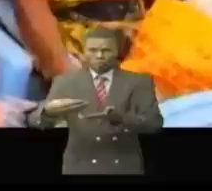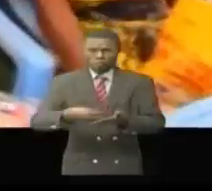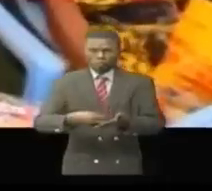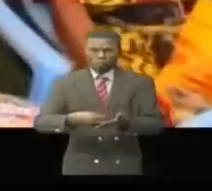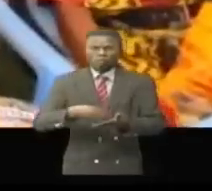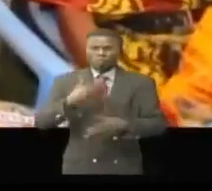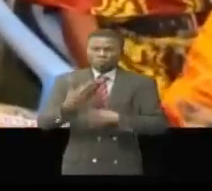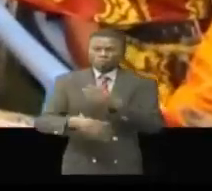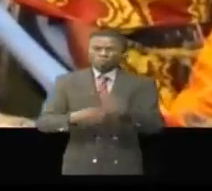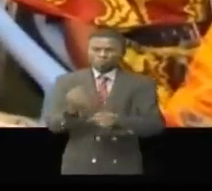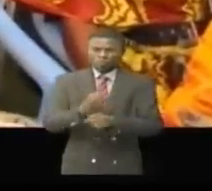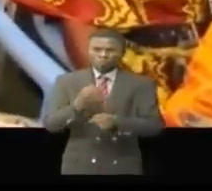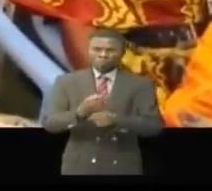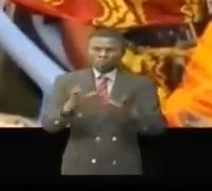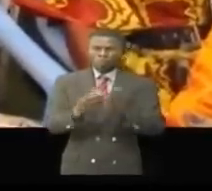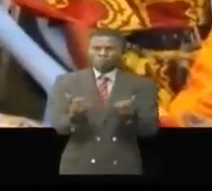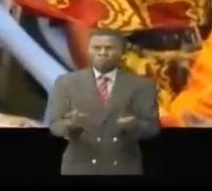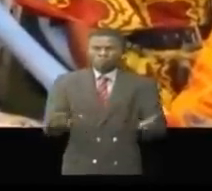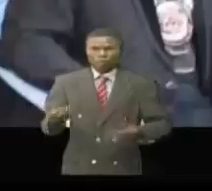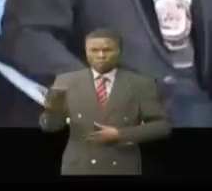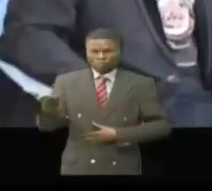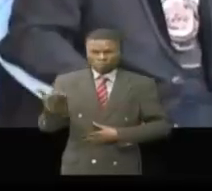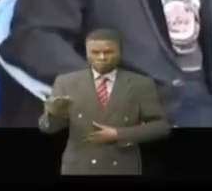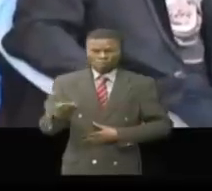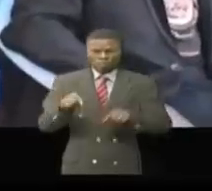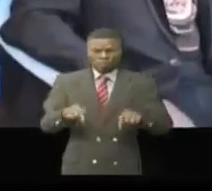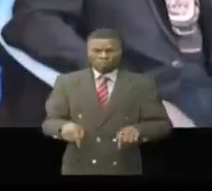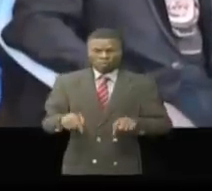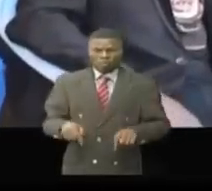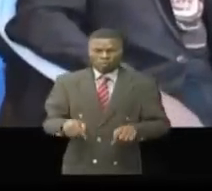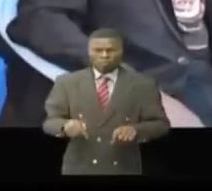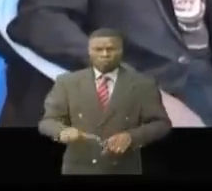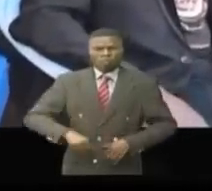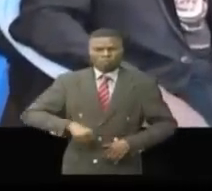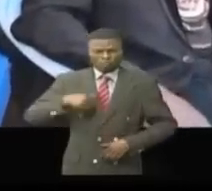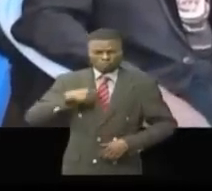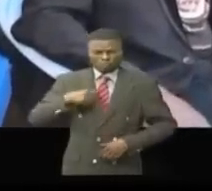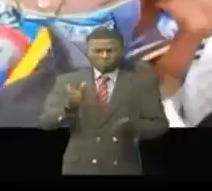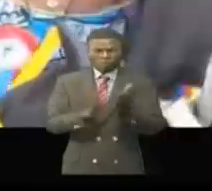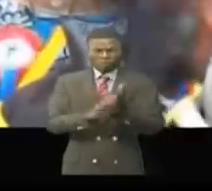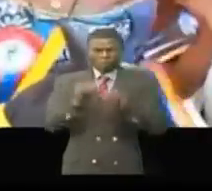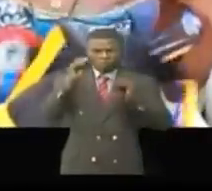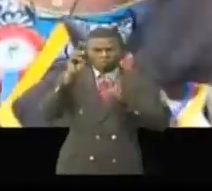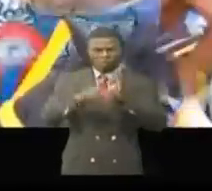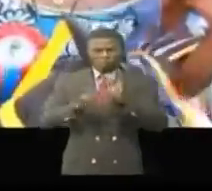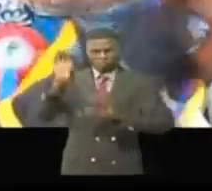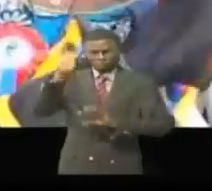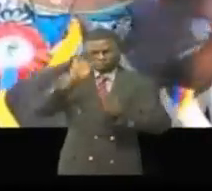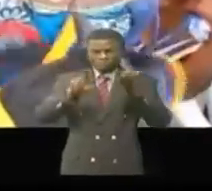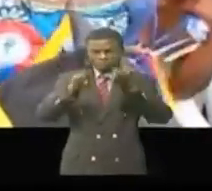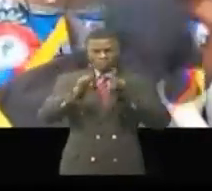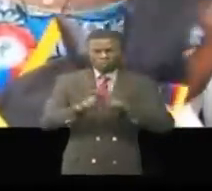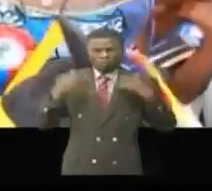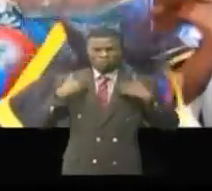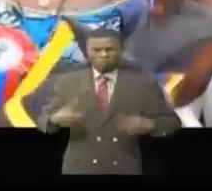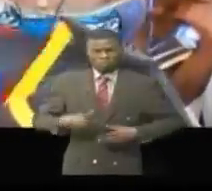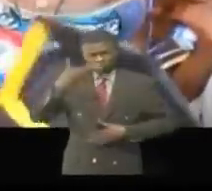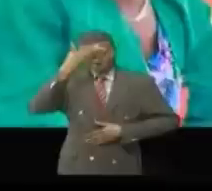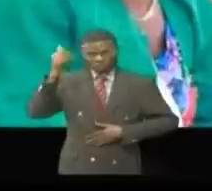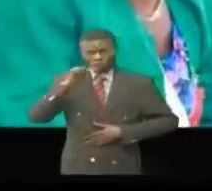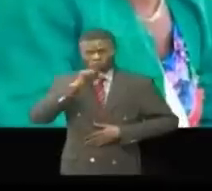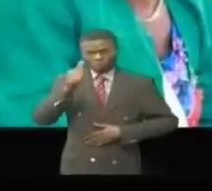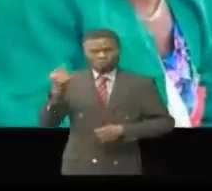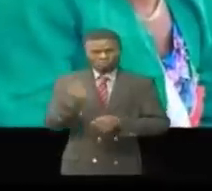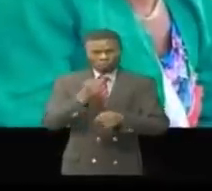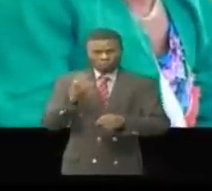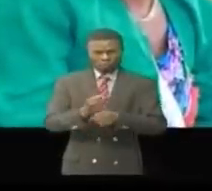les efforts avec leurs enfants. Ce qui fait aujourd'hui la fierté des structures d'enseignement des sciences de santé. Sans oublier le